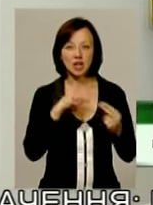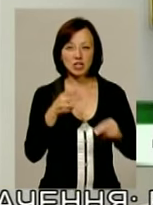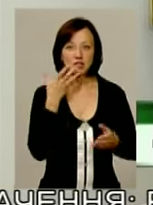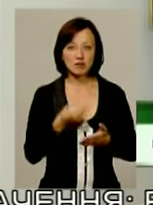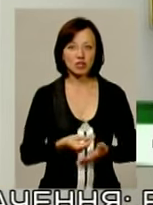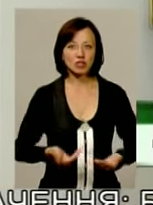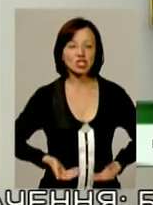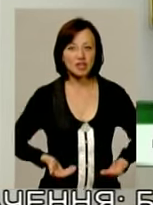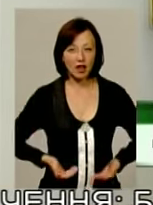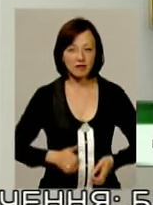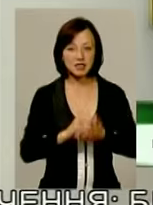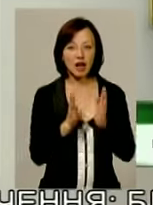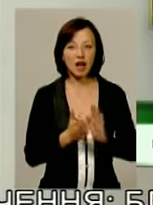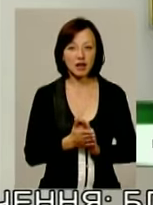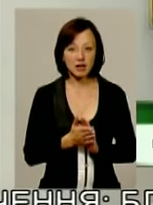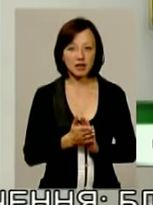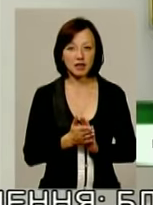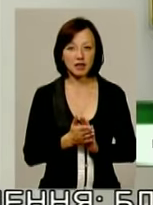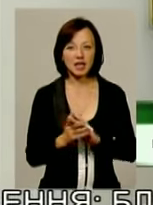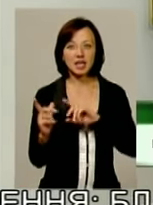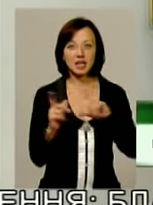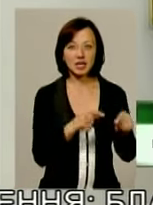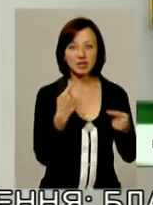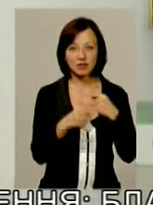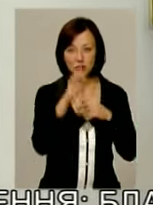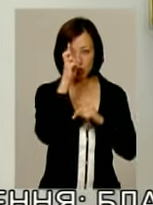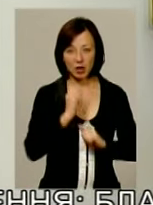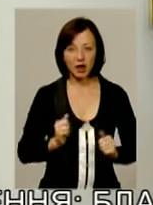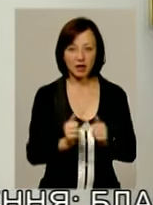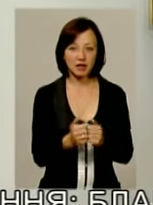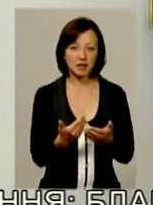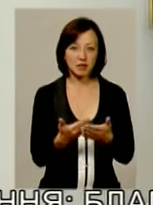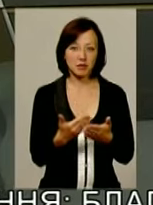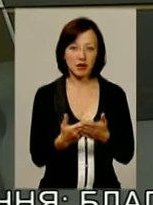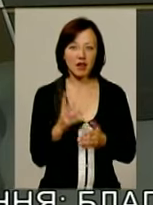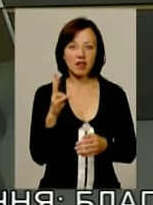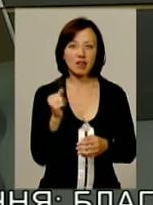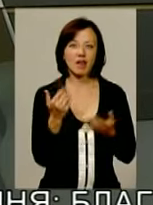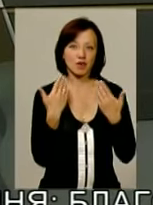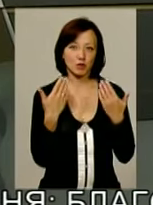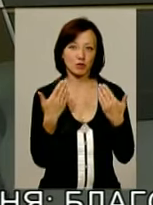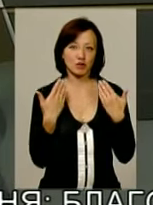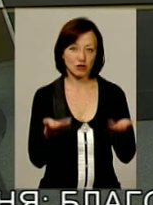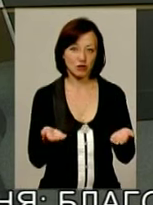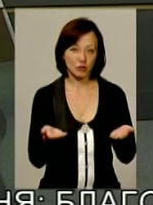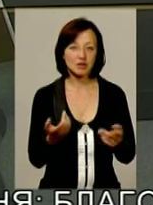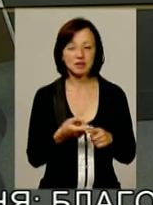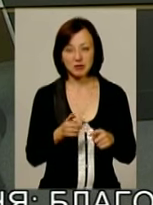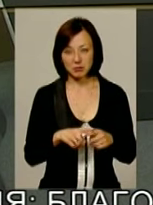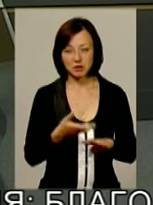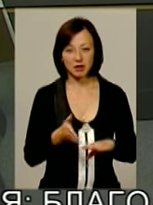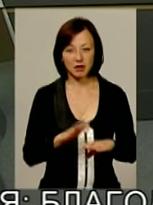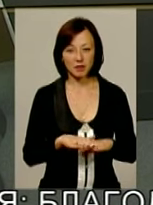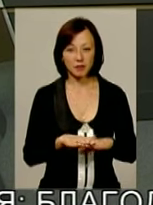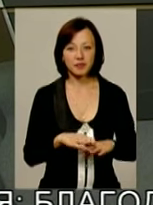життя. І взагалі йти, їхати в якусь іншу країну, ну, тобто навіть на відпочинок. З цим складно. Тетяна,